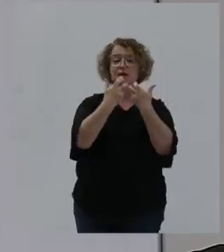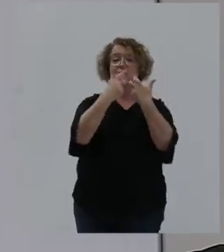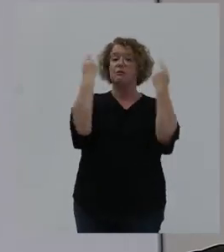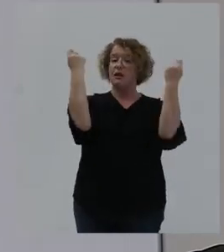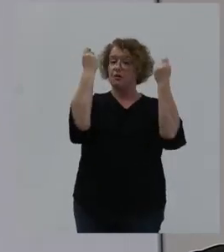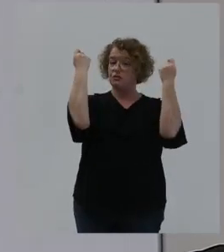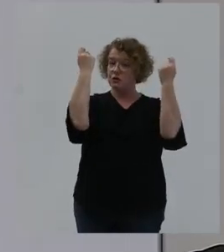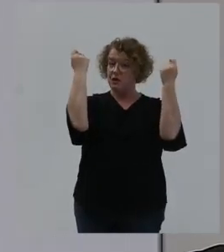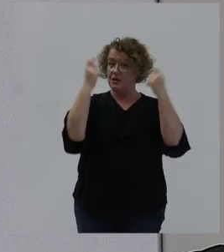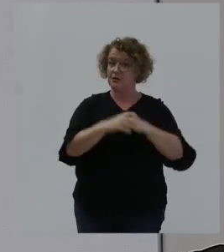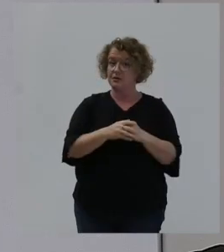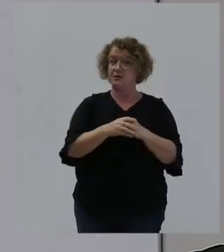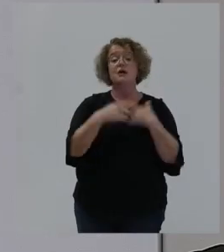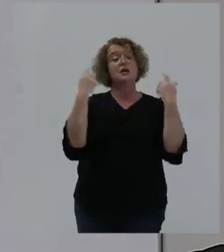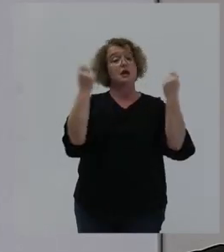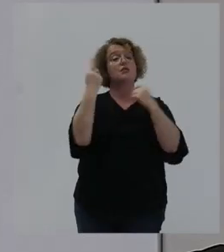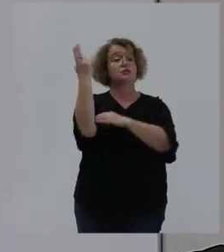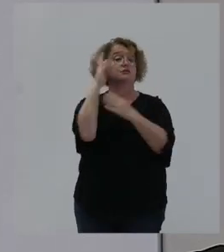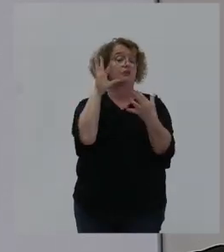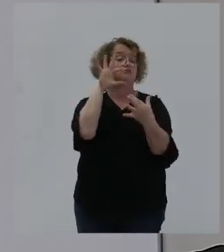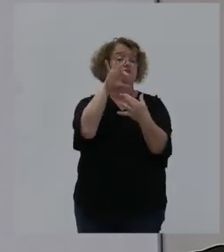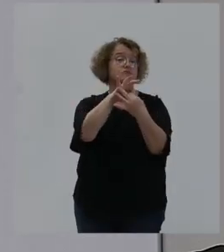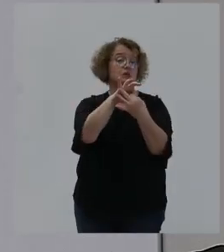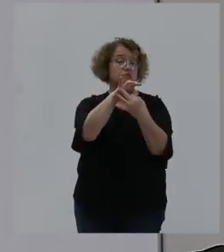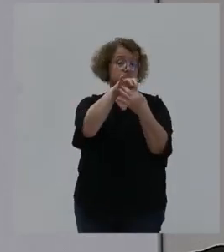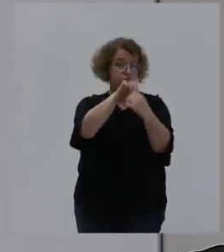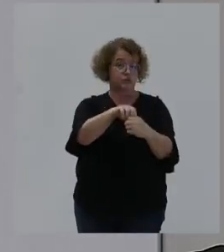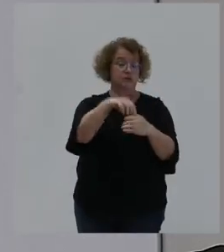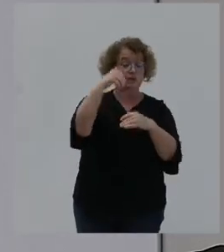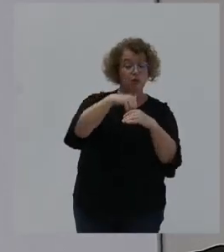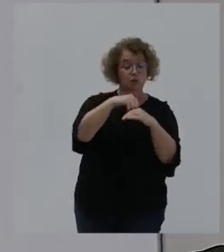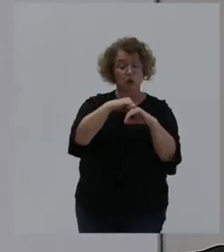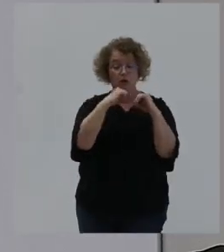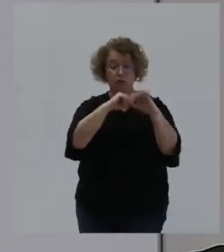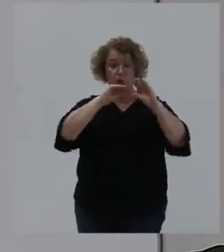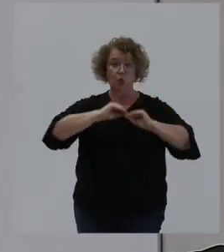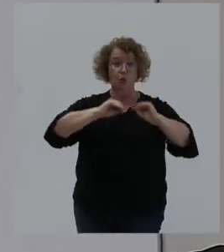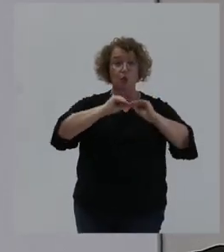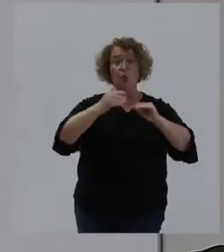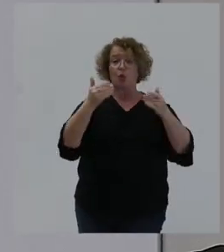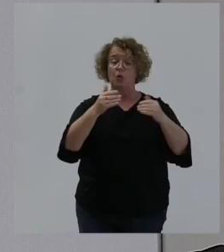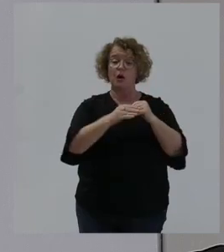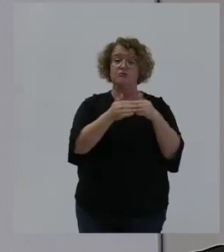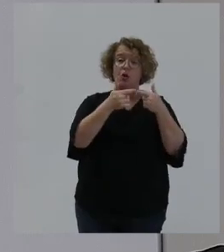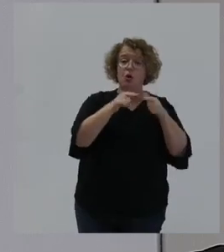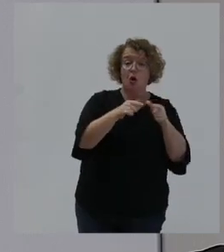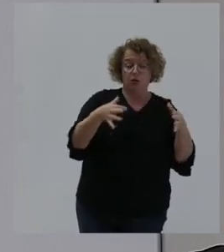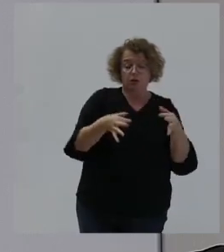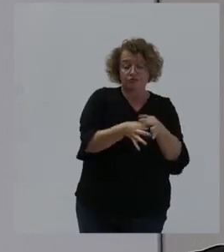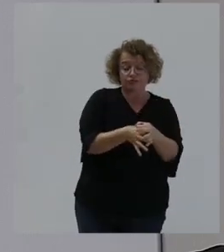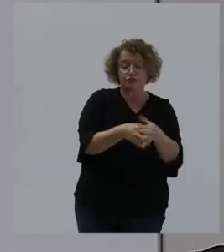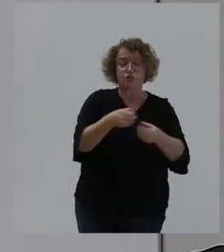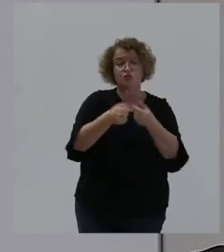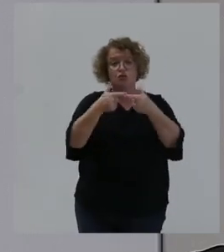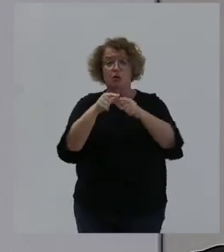Rochelle, des accords sur des disciplines, sur des disciplines rares ou des langues à petits effectifs.